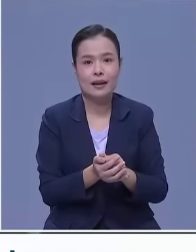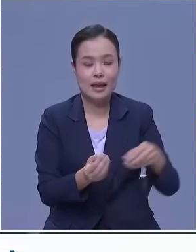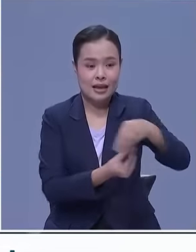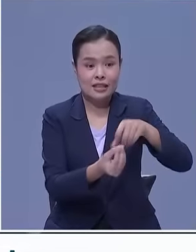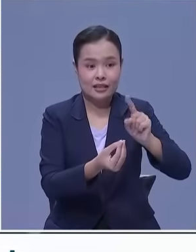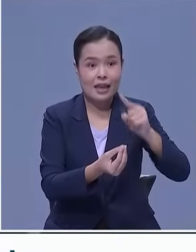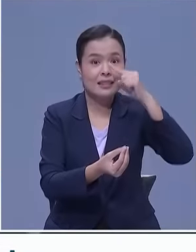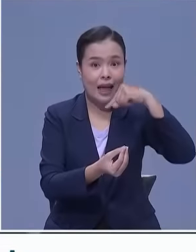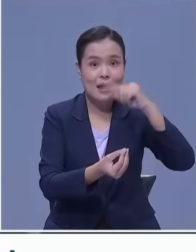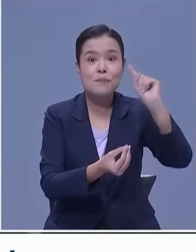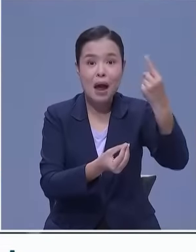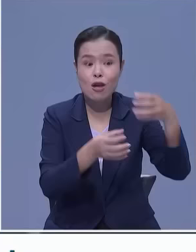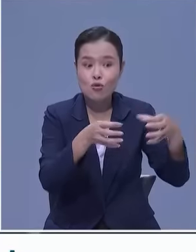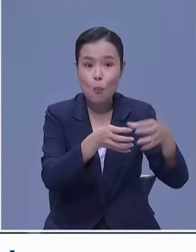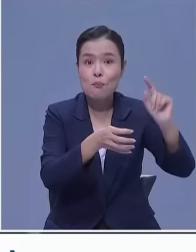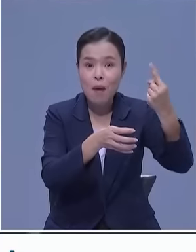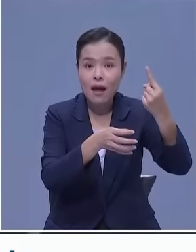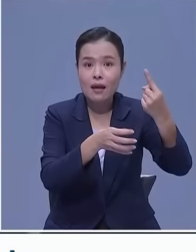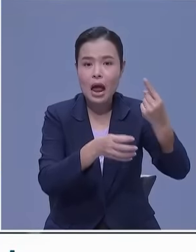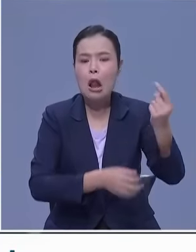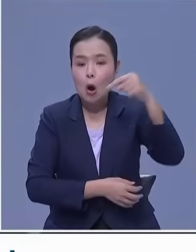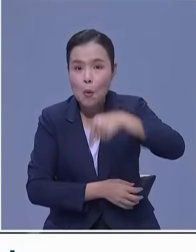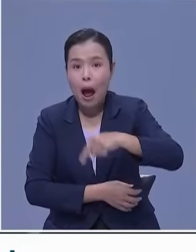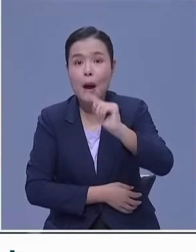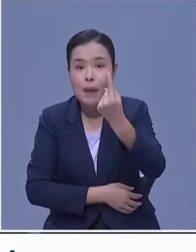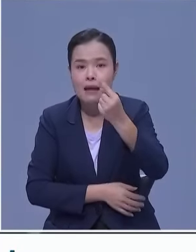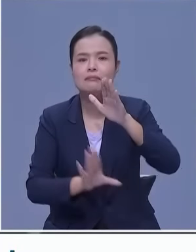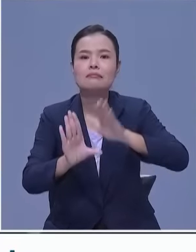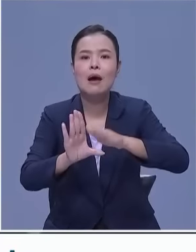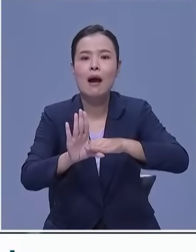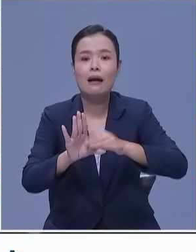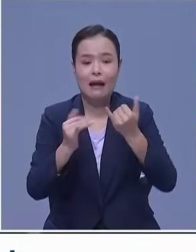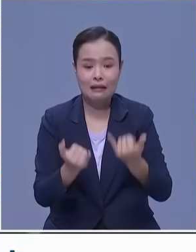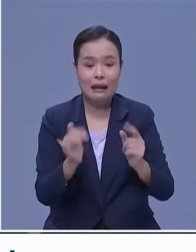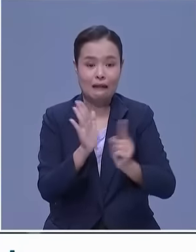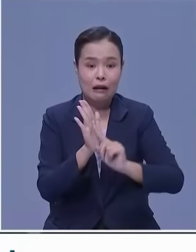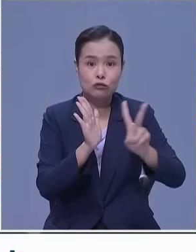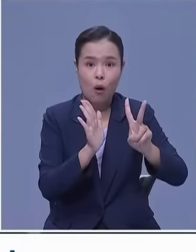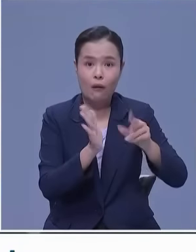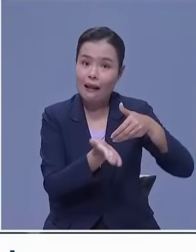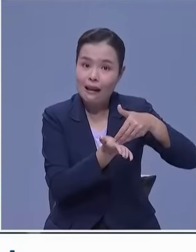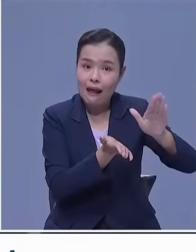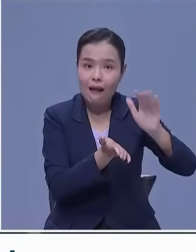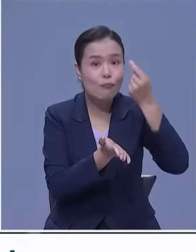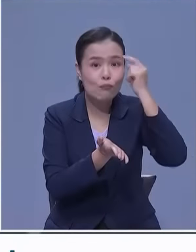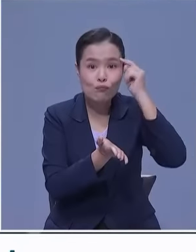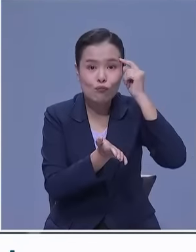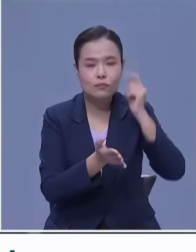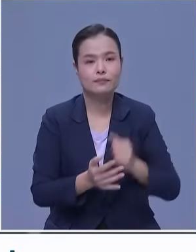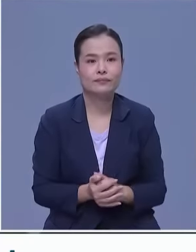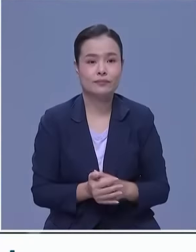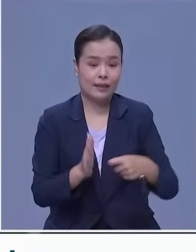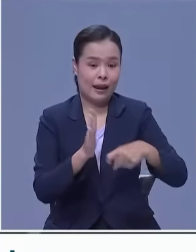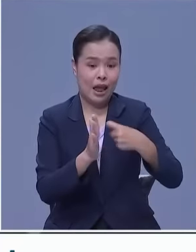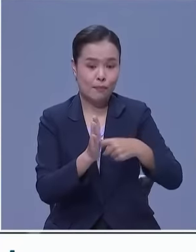จใหม่ ใช่ใช่เศรษฐกิจไทย ค่ะแล้วก็กลับมา ครับ แต่ครั้งนี้เป็นครั้งที่2ไม่รู้ว่าจะถูกขับอีกหรือเปล่านะคะทีนี้เหตุผล